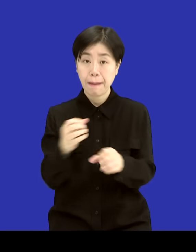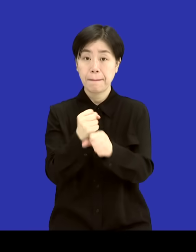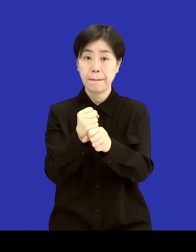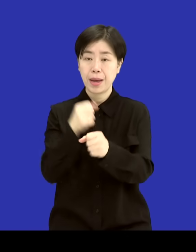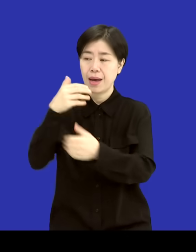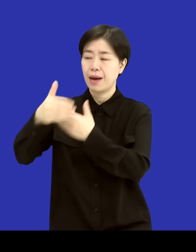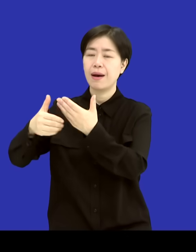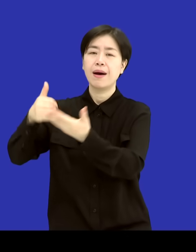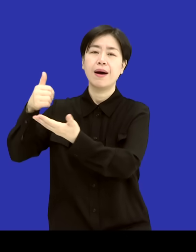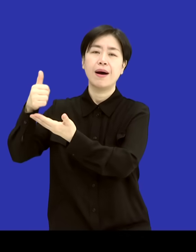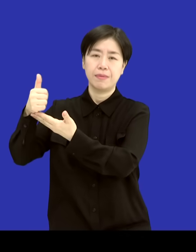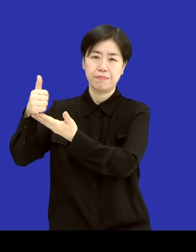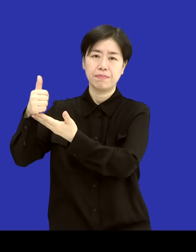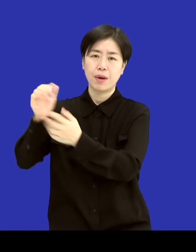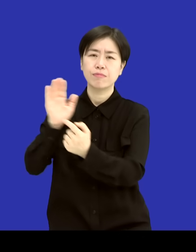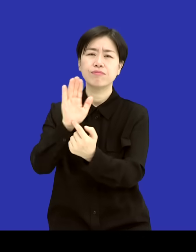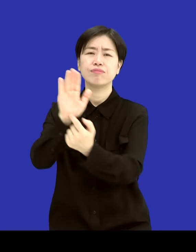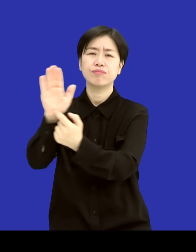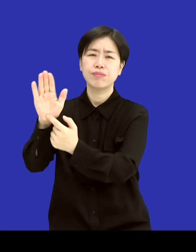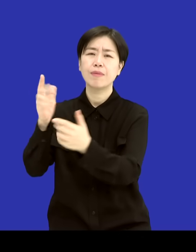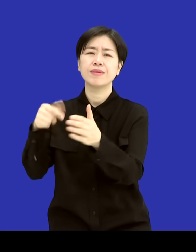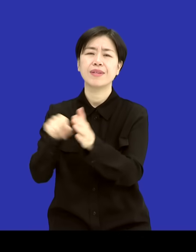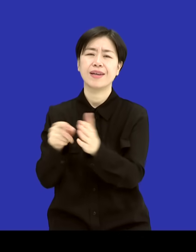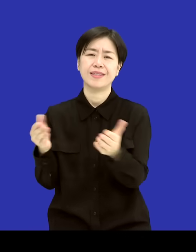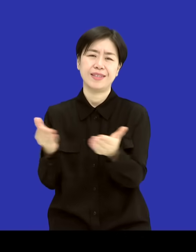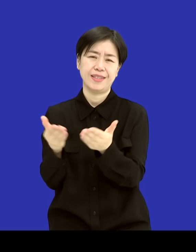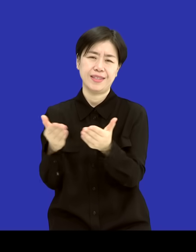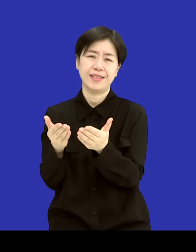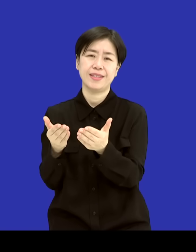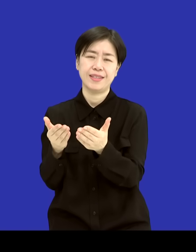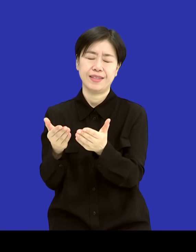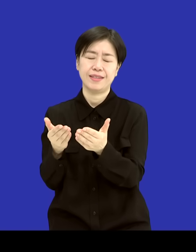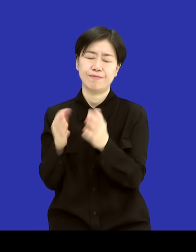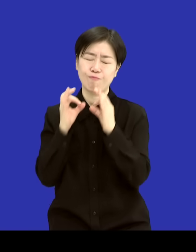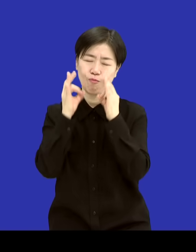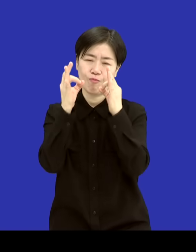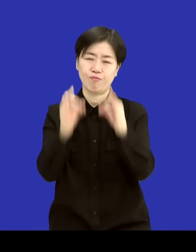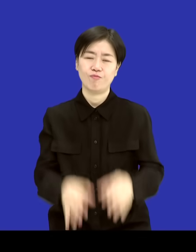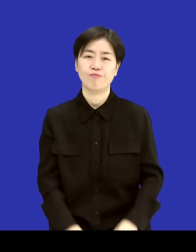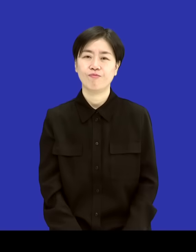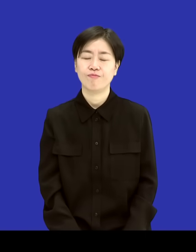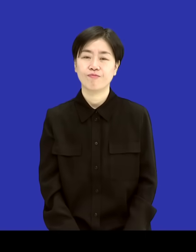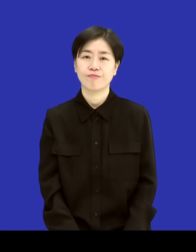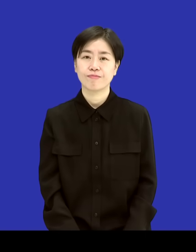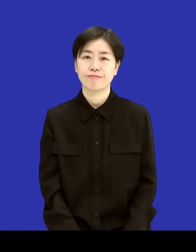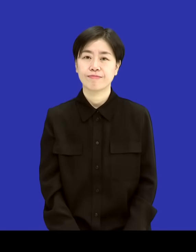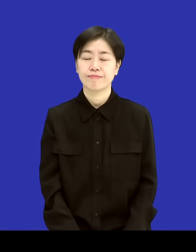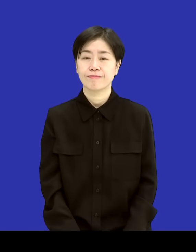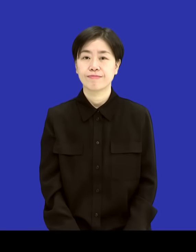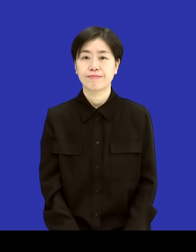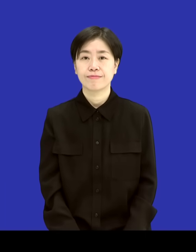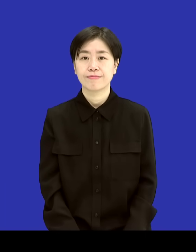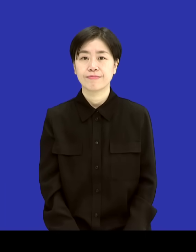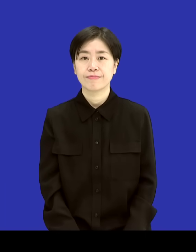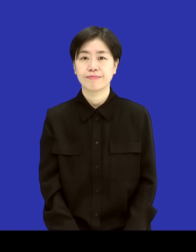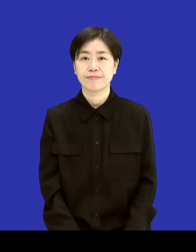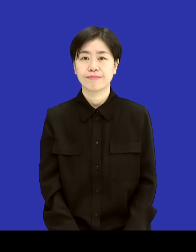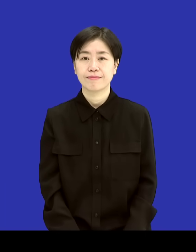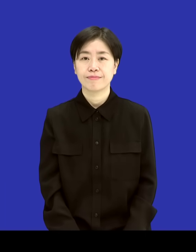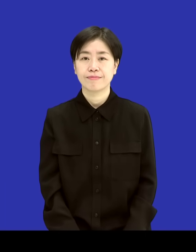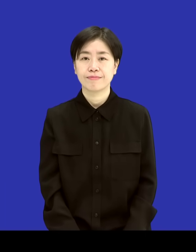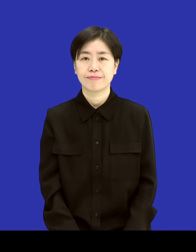나타내는 사역이라고 좀 생각해 주셨으면 좋겠어요. 그래서 네, 앞으로